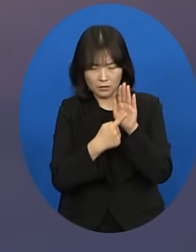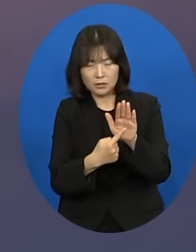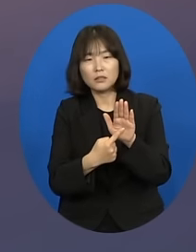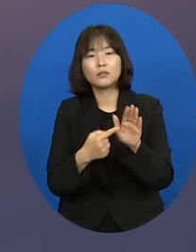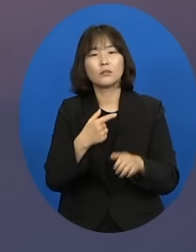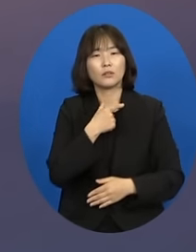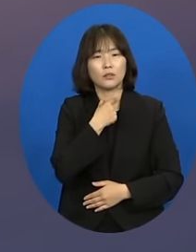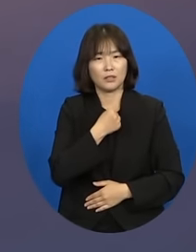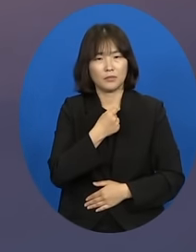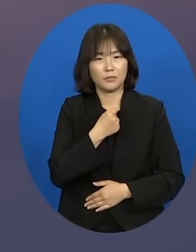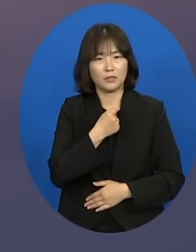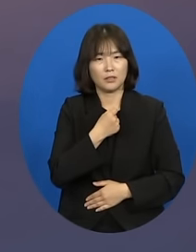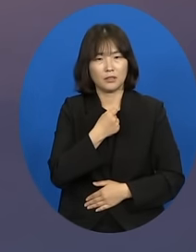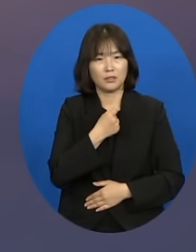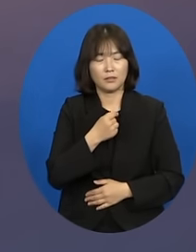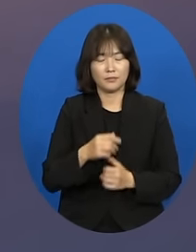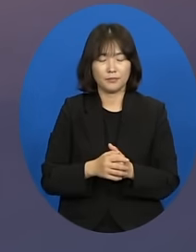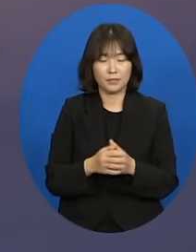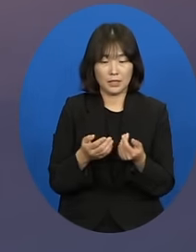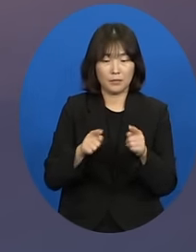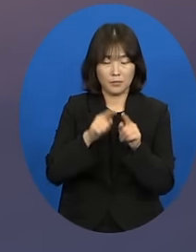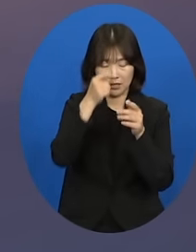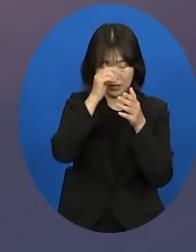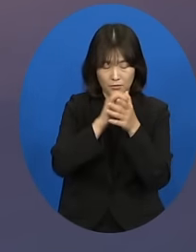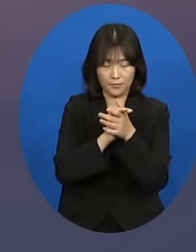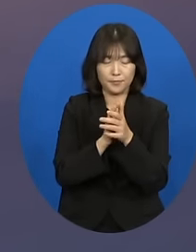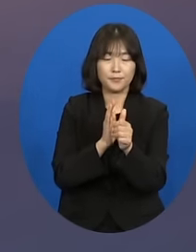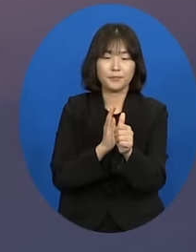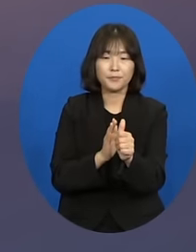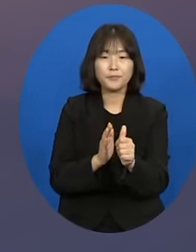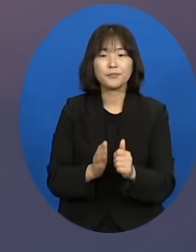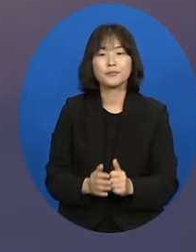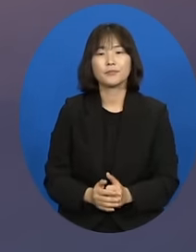그런 저와 여러분 되기를 원합니다. 같이 기도 한번 하겠습니다.